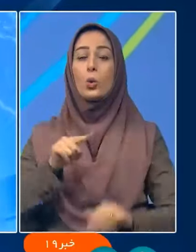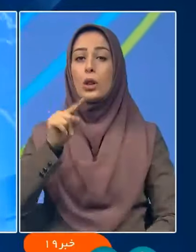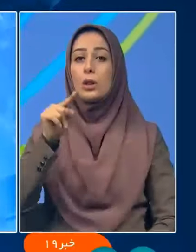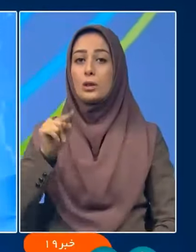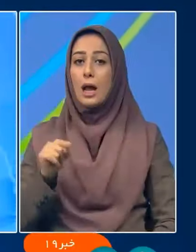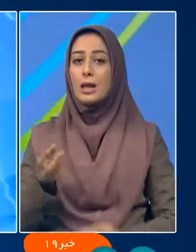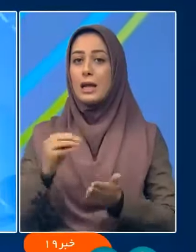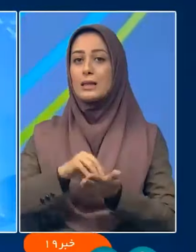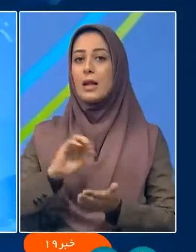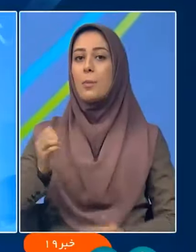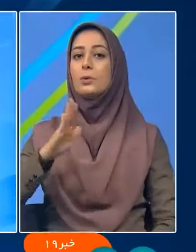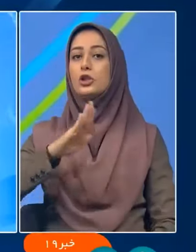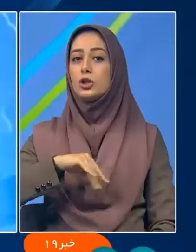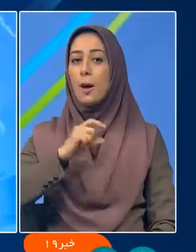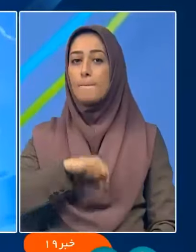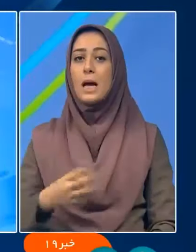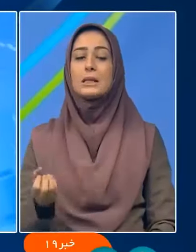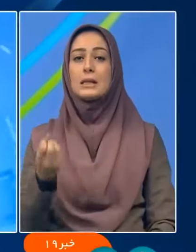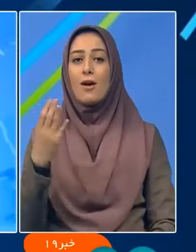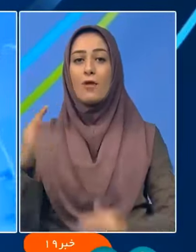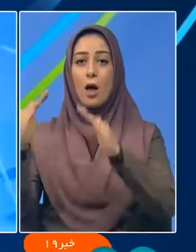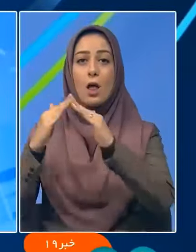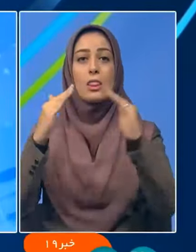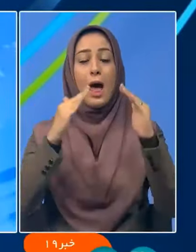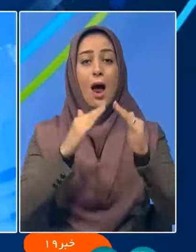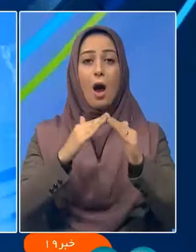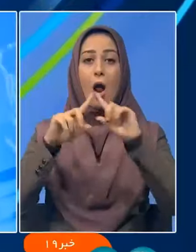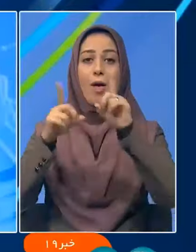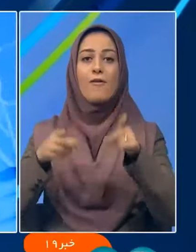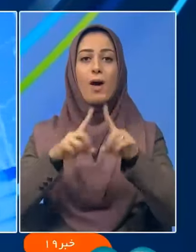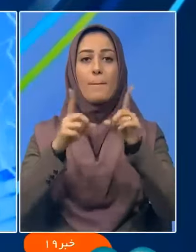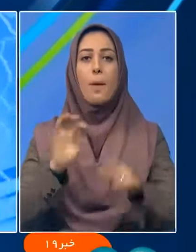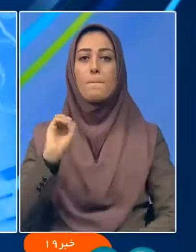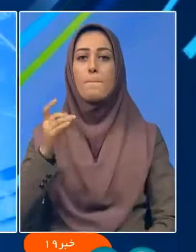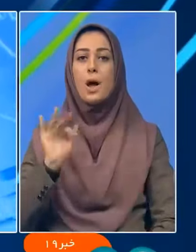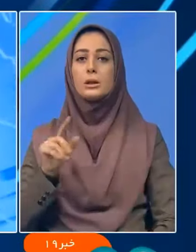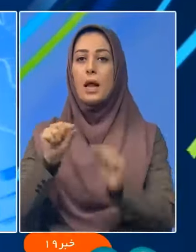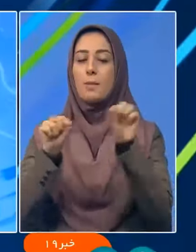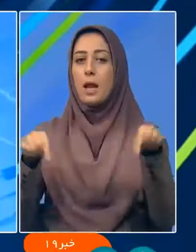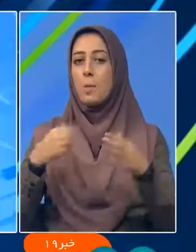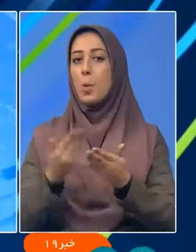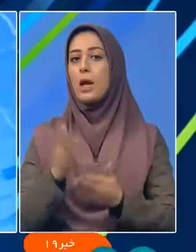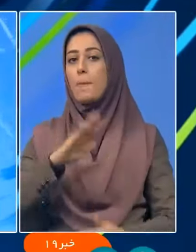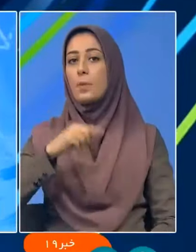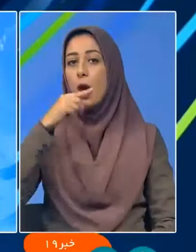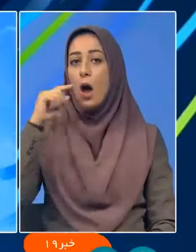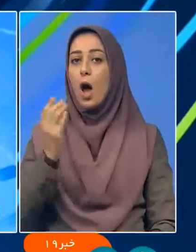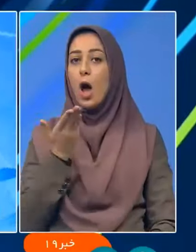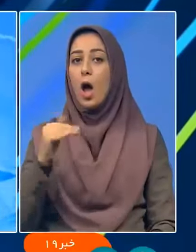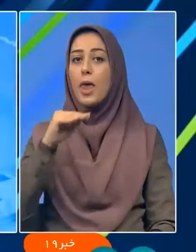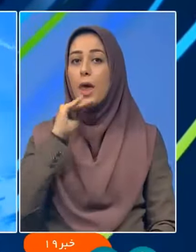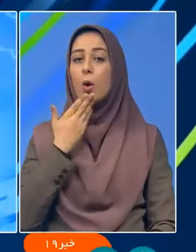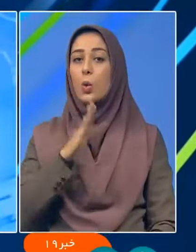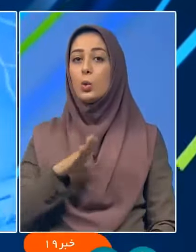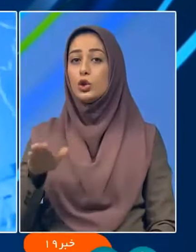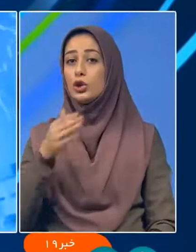10% افزایش یافته است و مصرف گاز در بخش خانگی و تجاری به 500 میلیون متر مکعب رسیده است. آقای کوشکی از